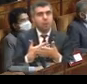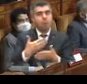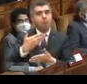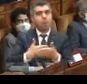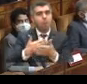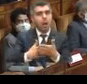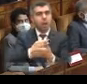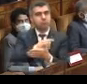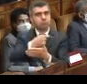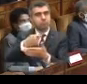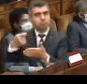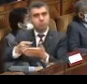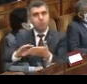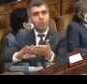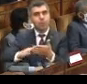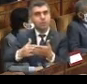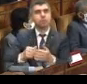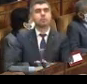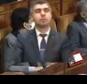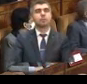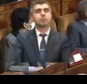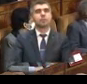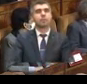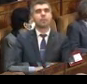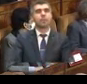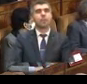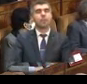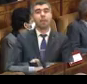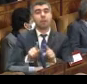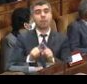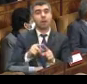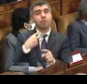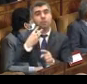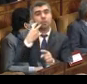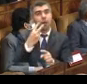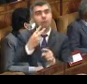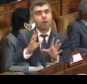المرفوقة، وكذلك الدراسة والتصويت. إلا أننا